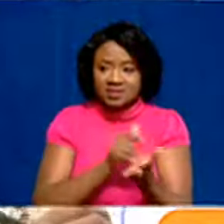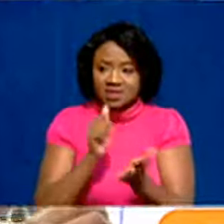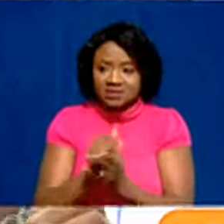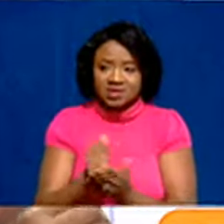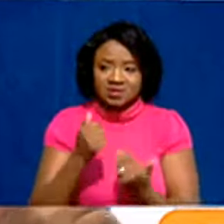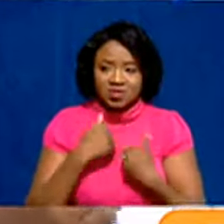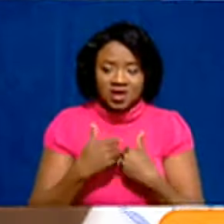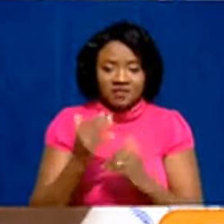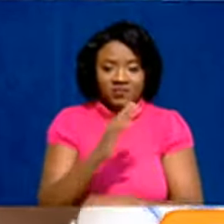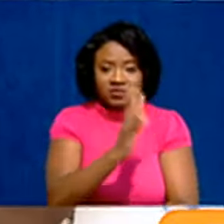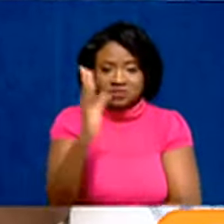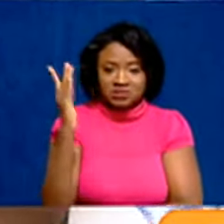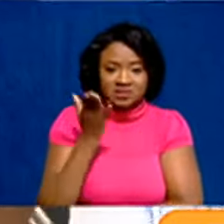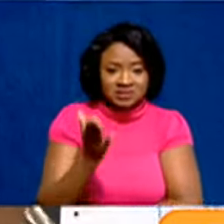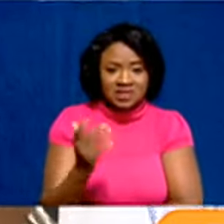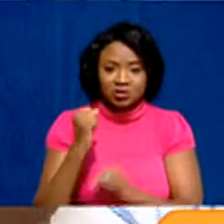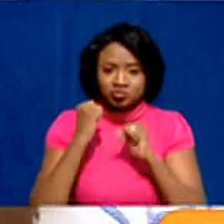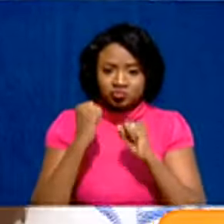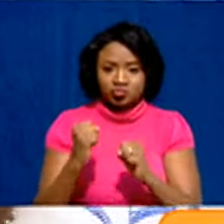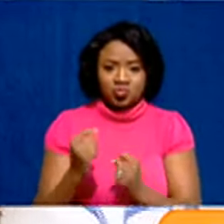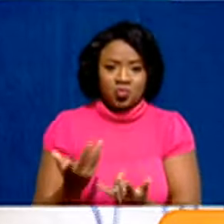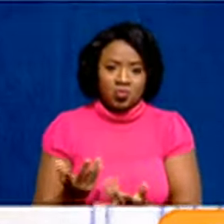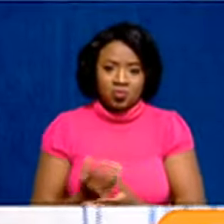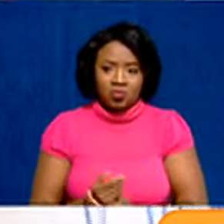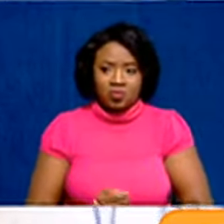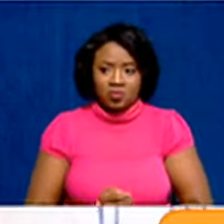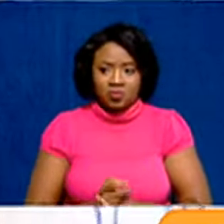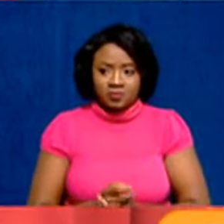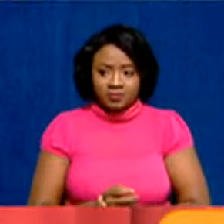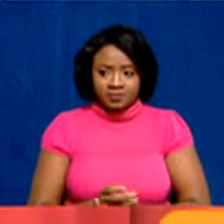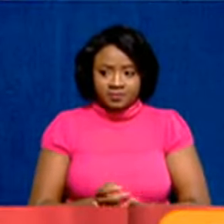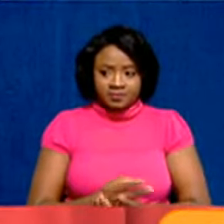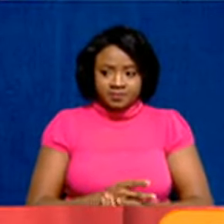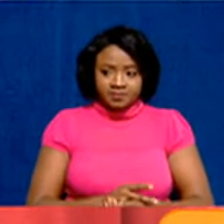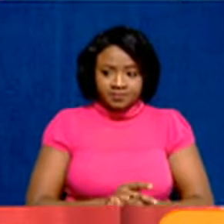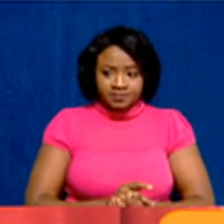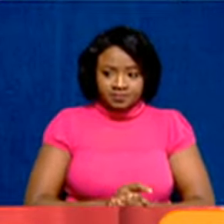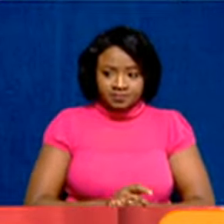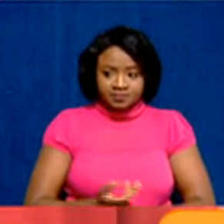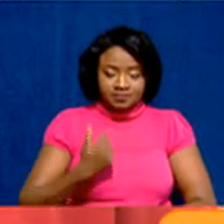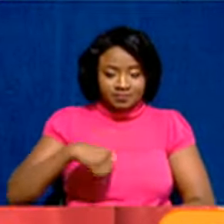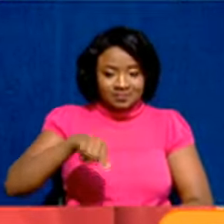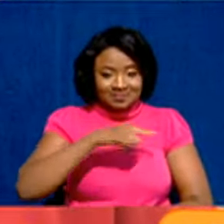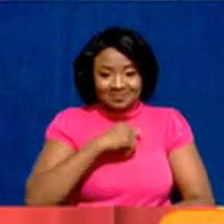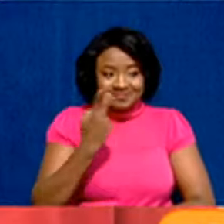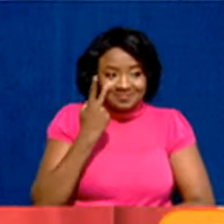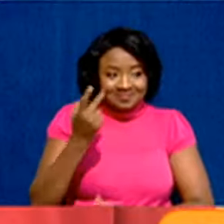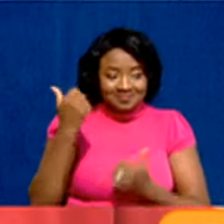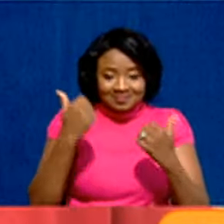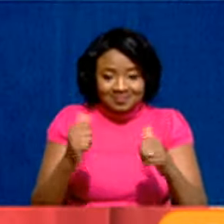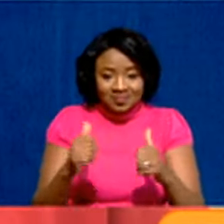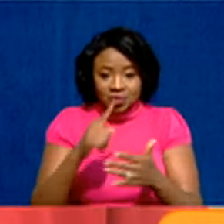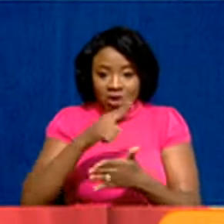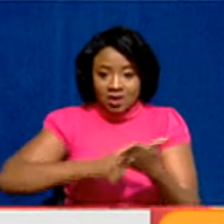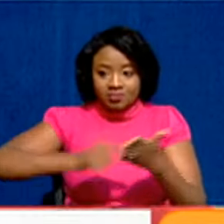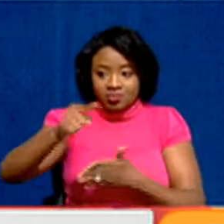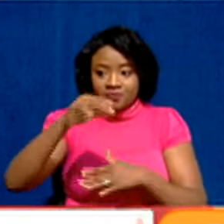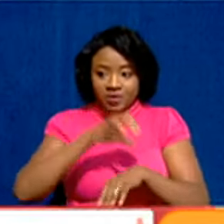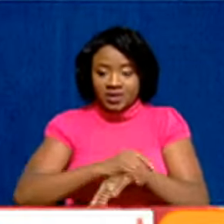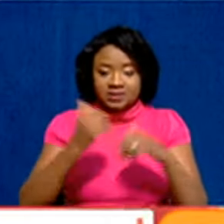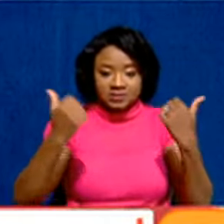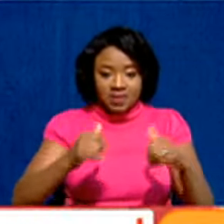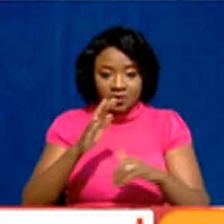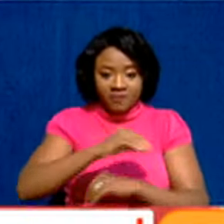wa miti iliyokomaa katika mtaa huu. We have not seen the authorization from